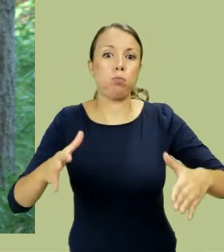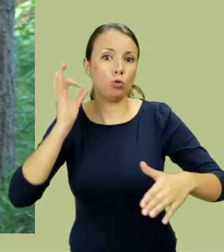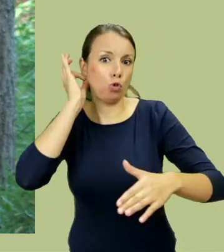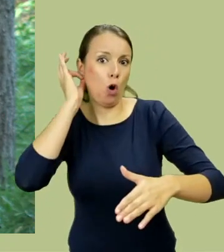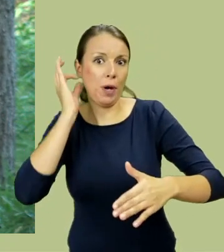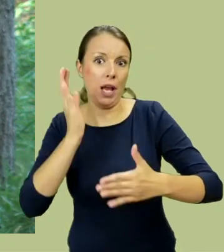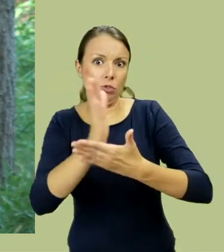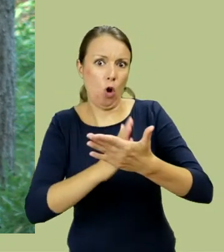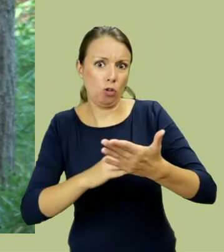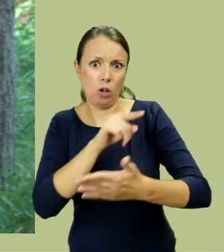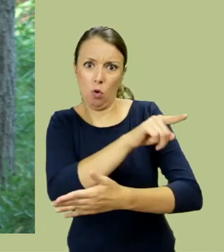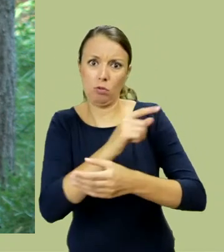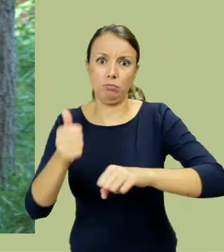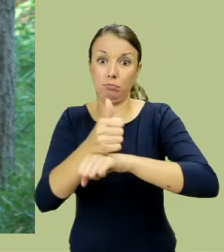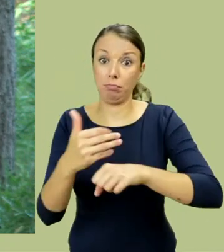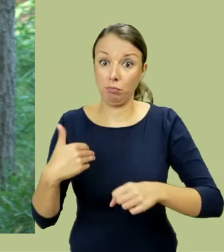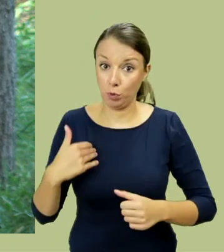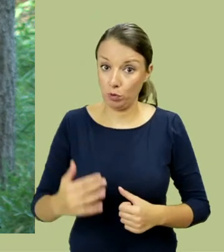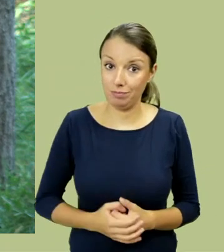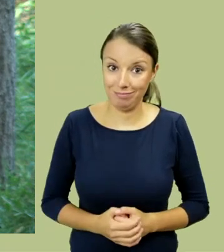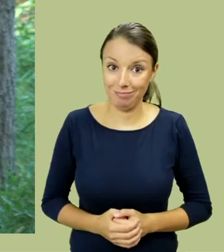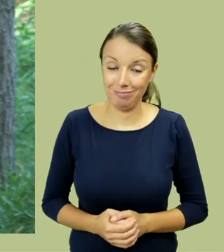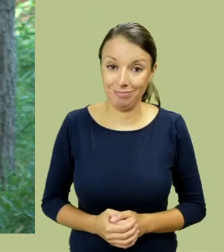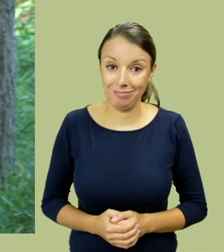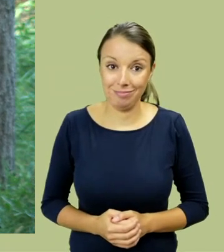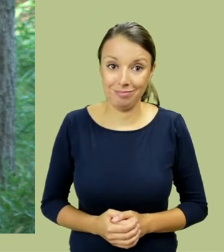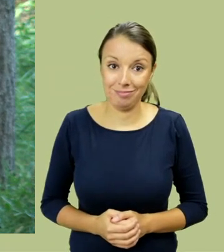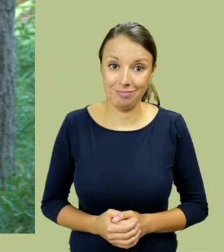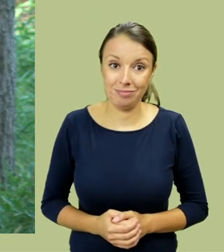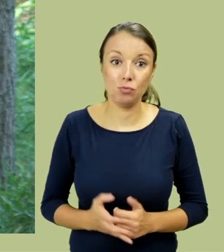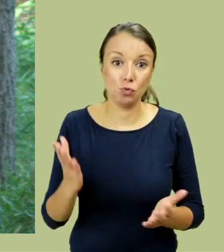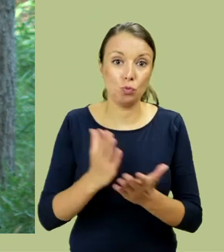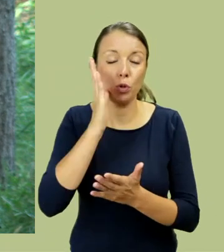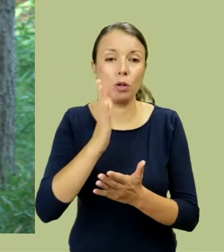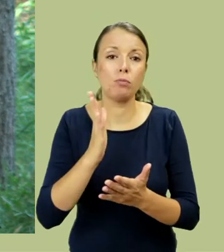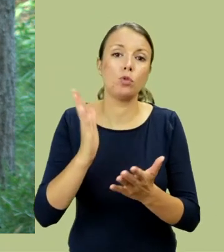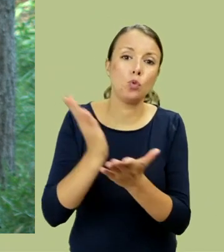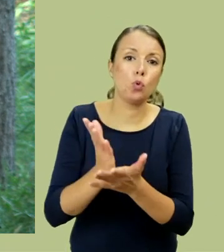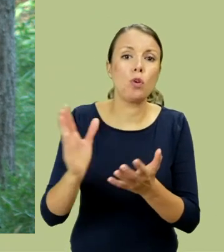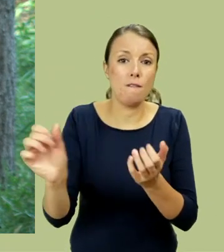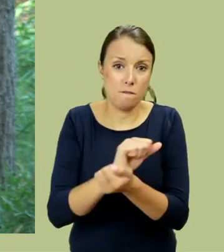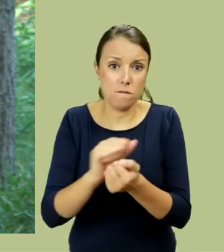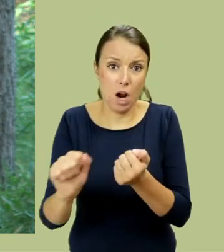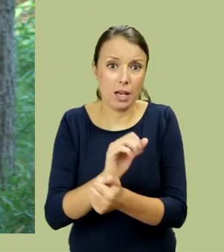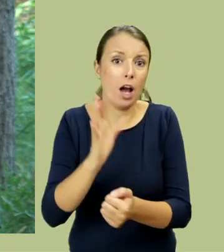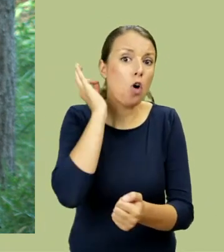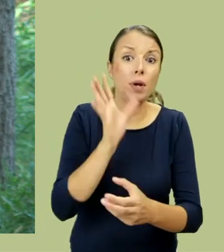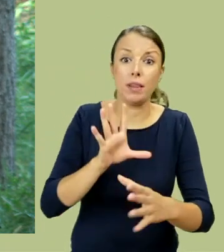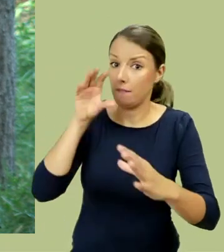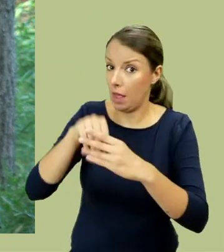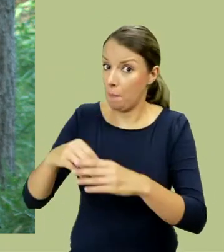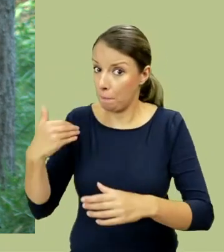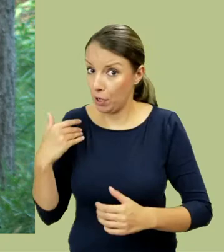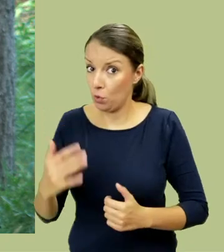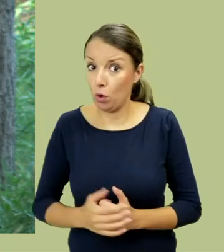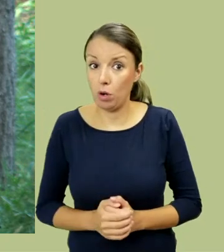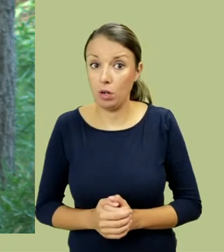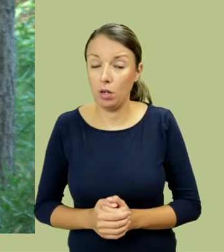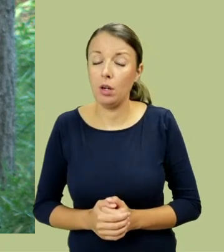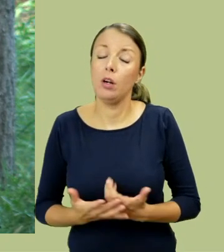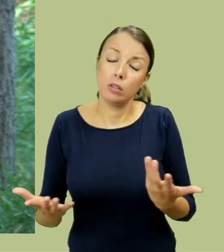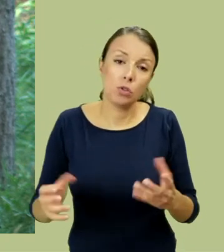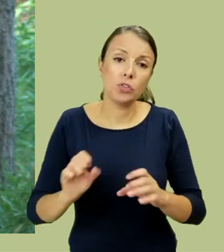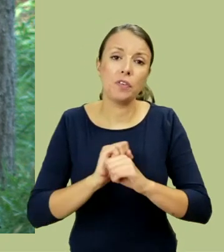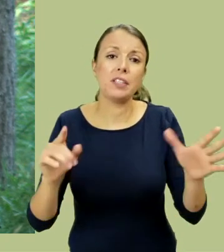kiedy brały już udział w tych walkach, rzeczywiście dawano im raczej